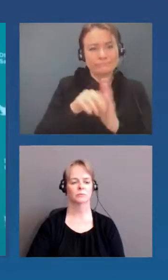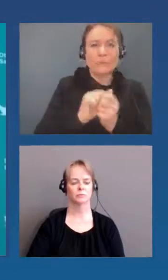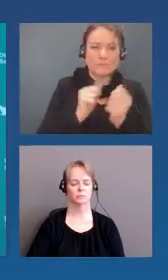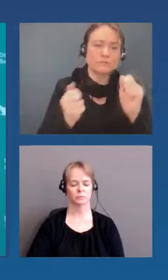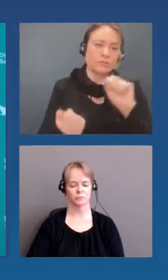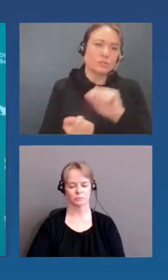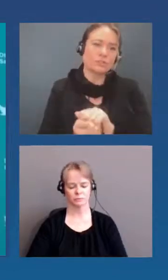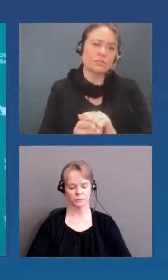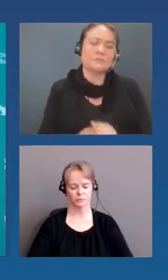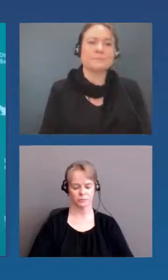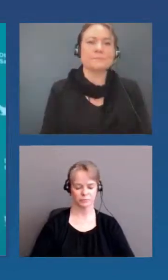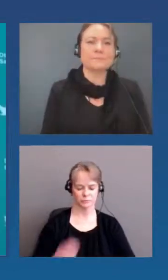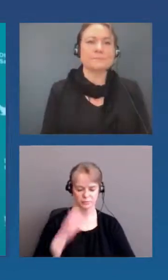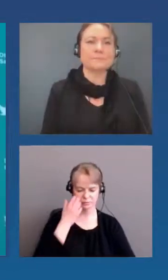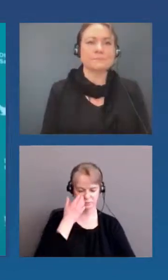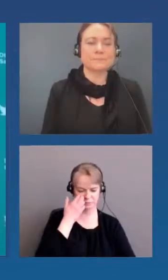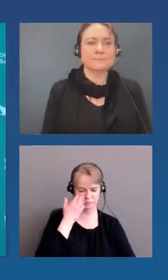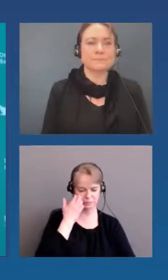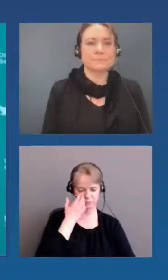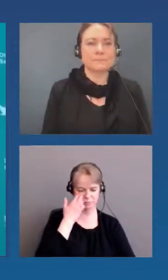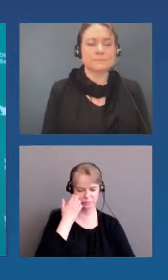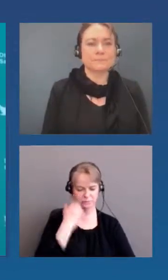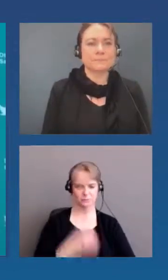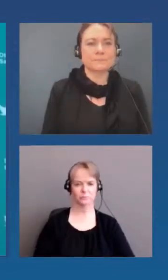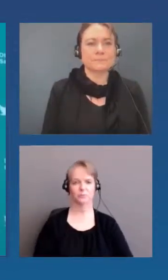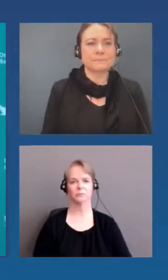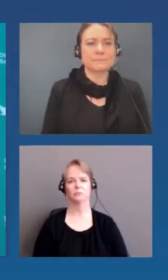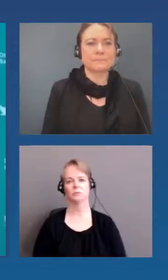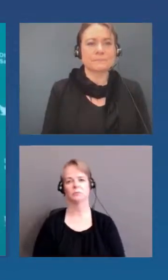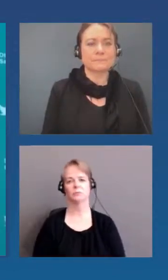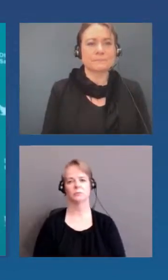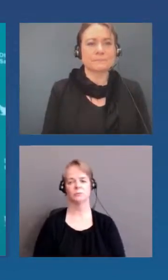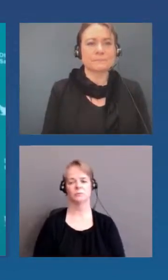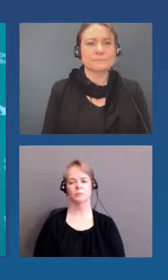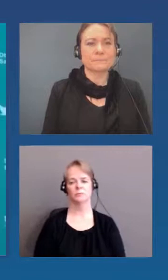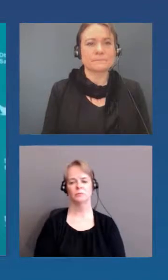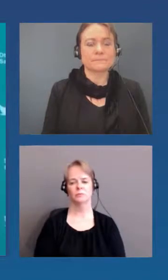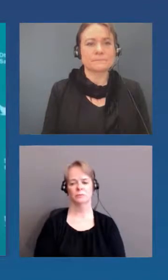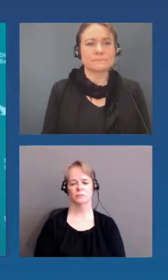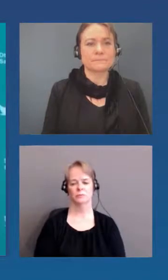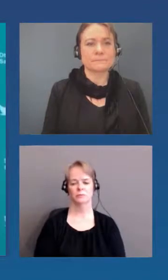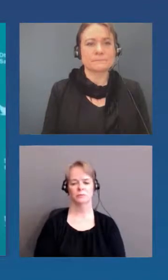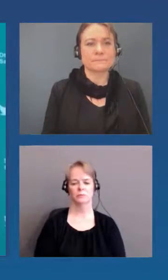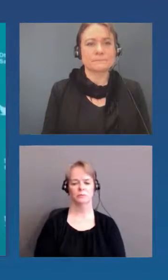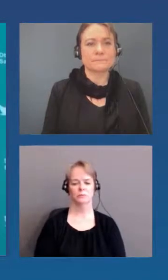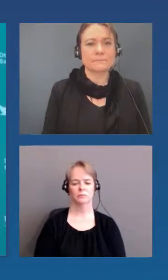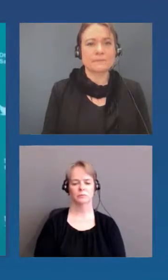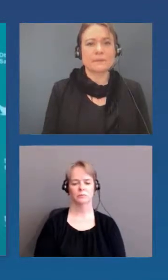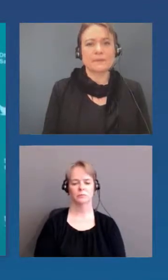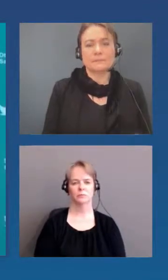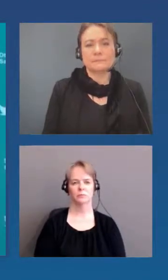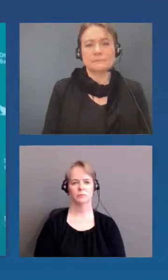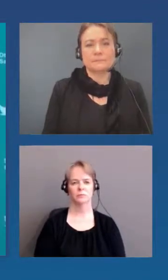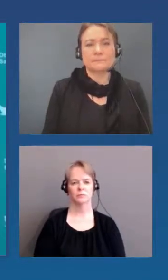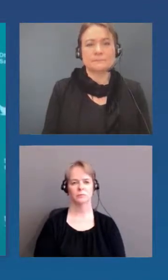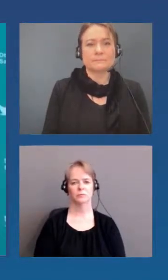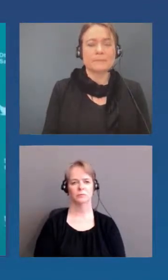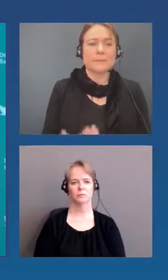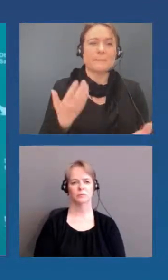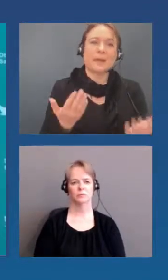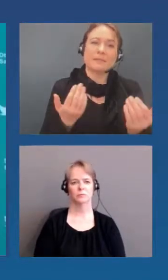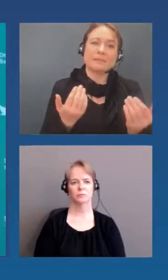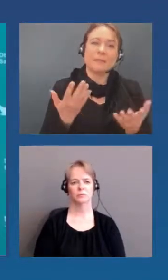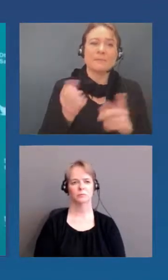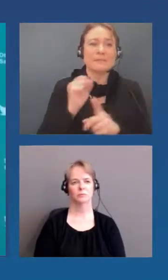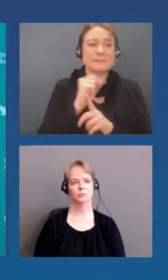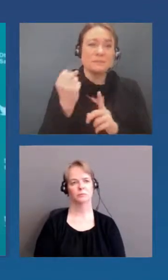taux. Et on attend peut-être la situation où le taux de COVID